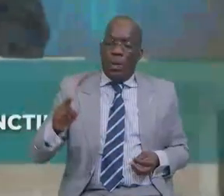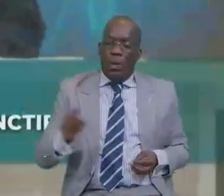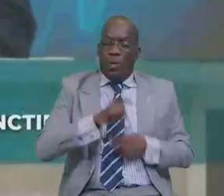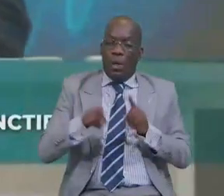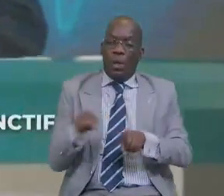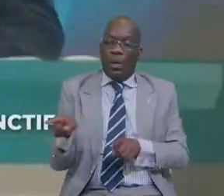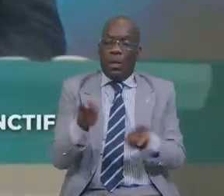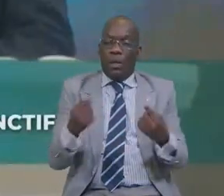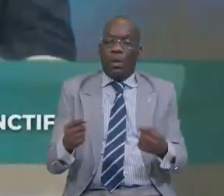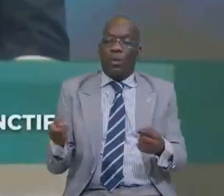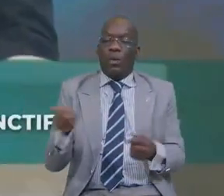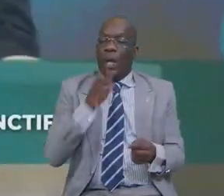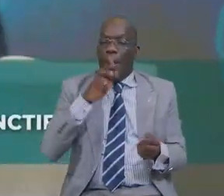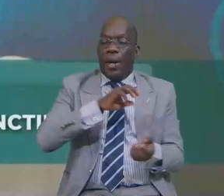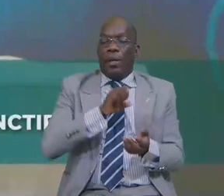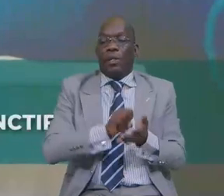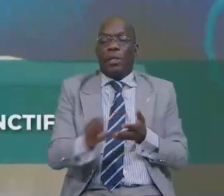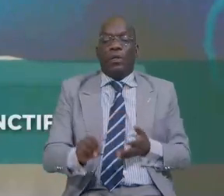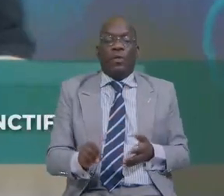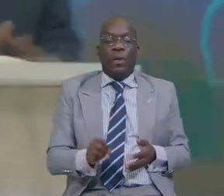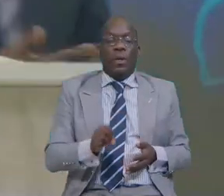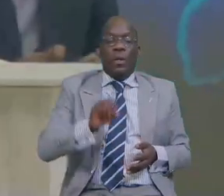1 Jean, verset 7.